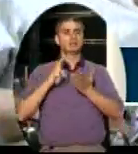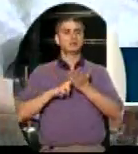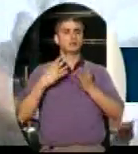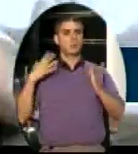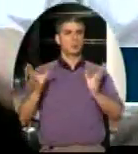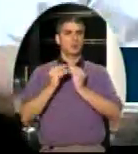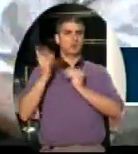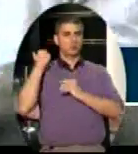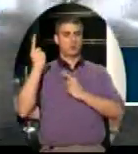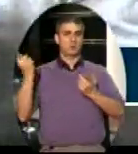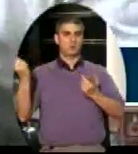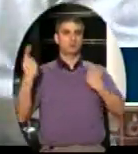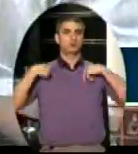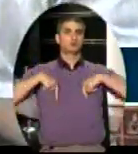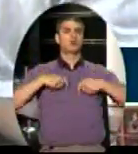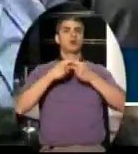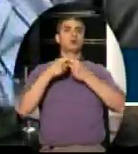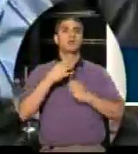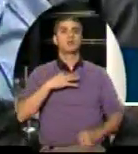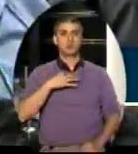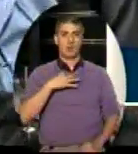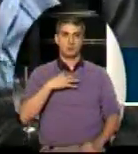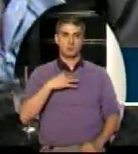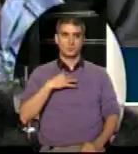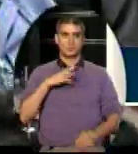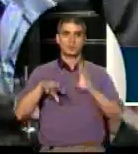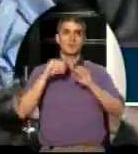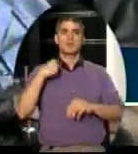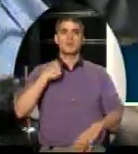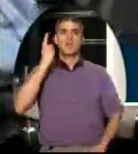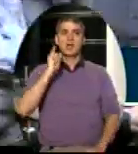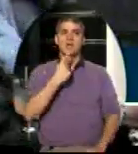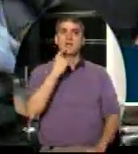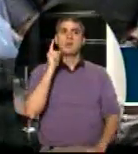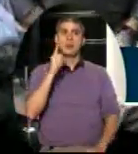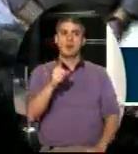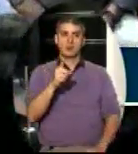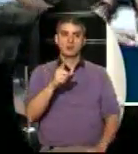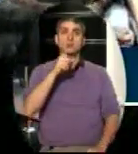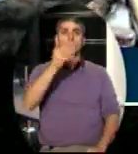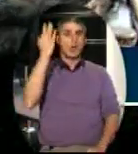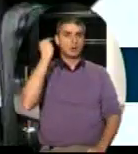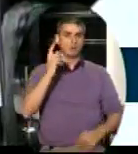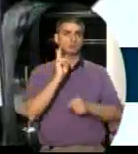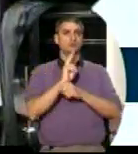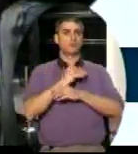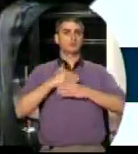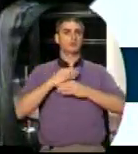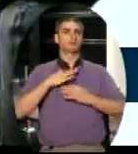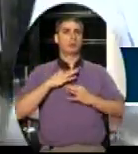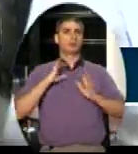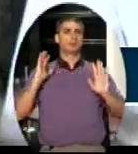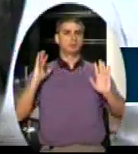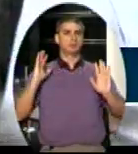איתו כשהוא היה יו"ר המטה שלנו בבחירות. ואני חייב לומר לך שהוא היה שומר הסף שלנו.